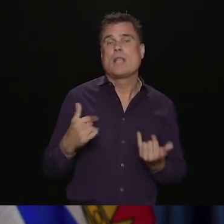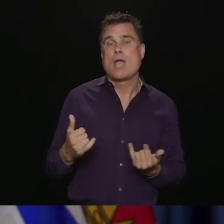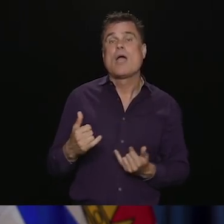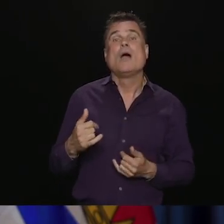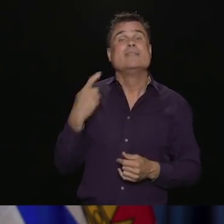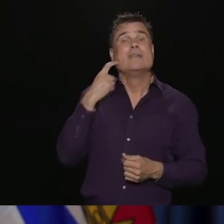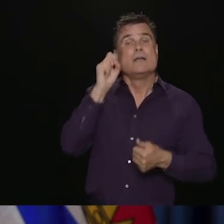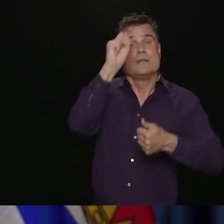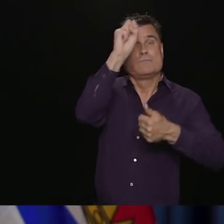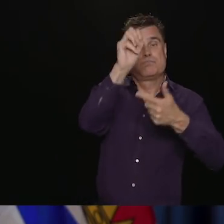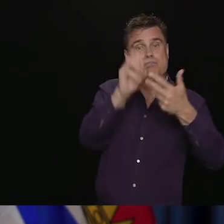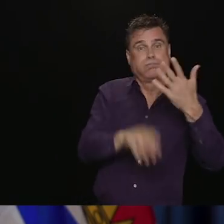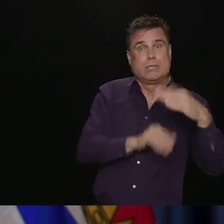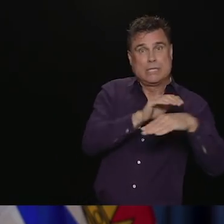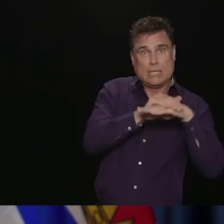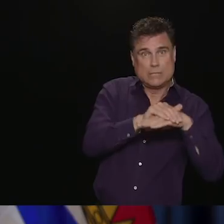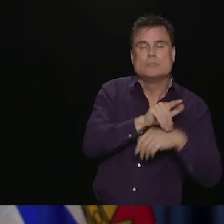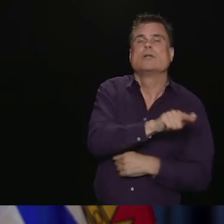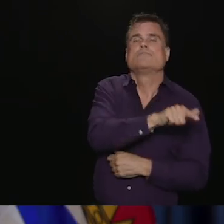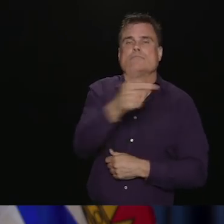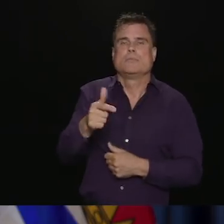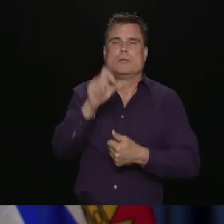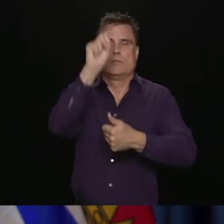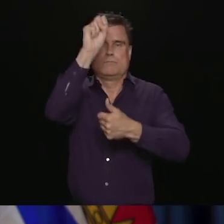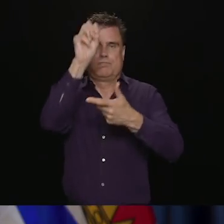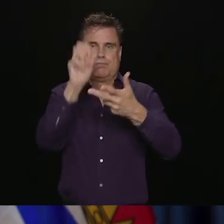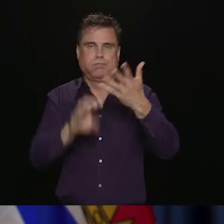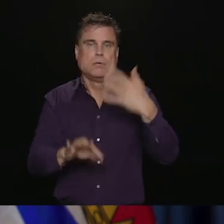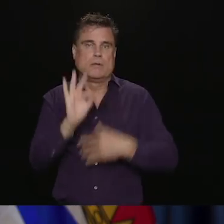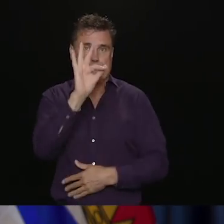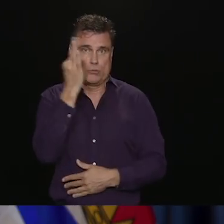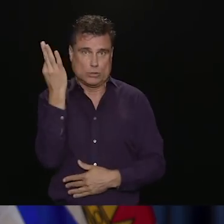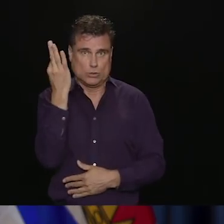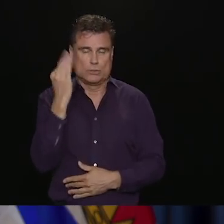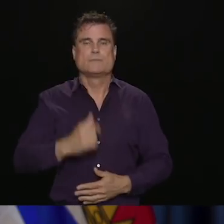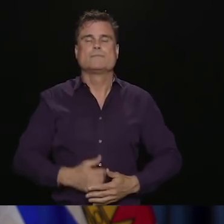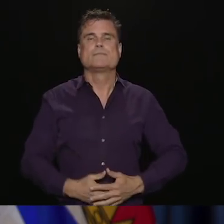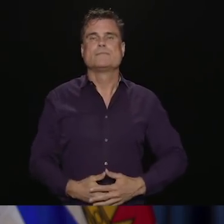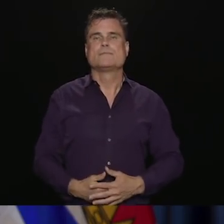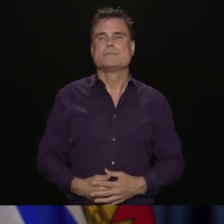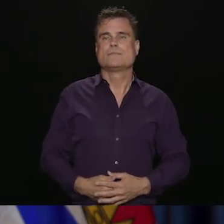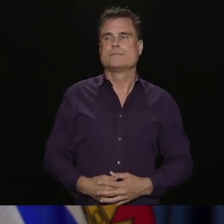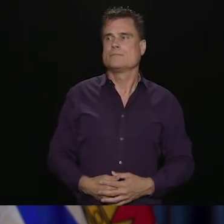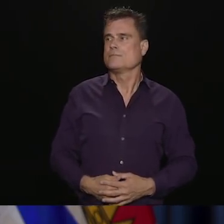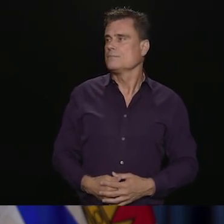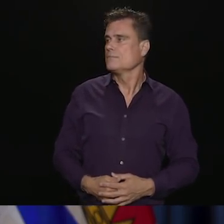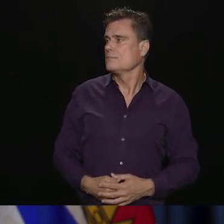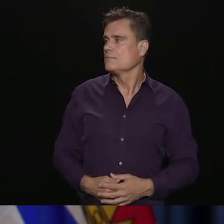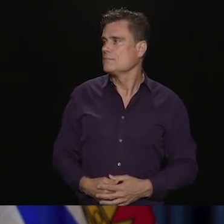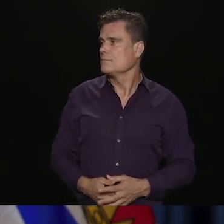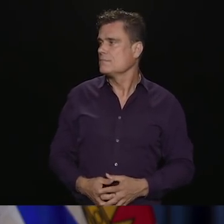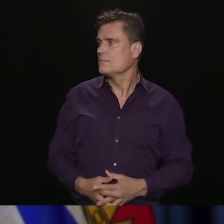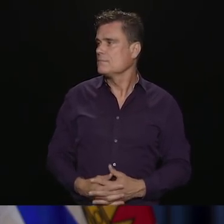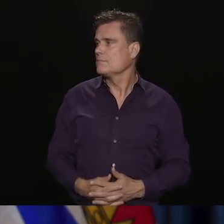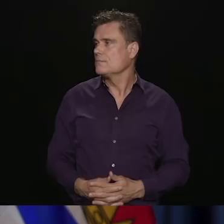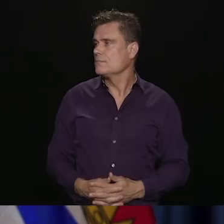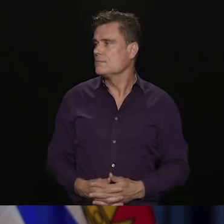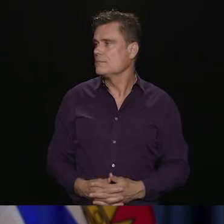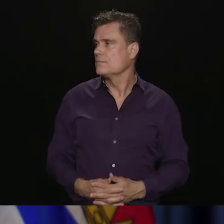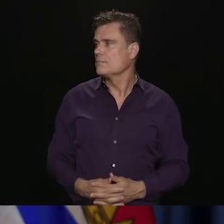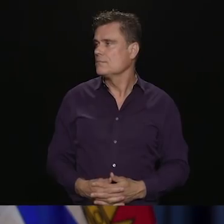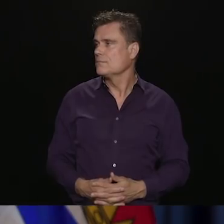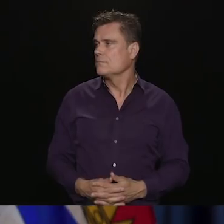poursuivre notre vie dans le nouveau normal de la société. Donc, quand on parle